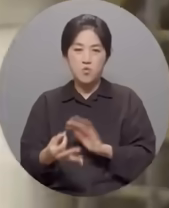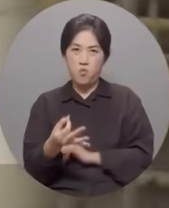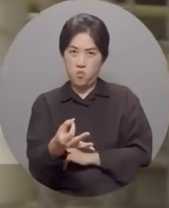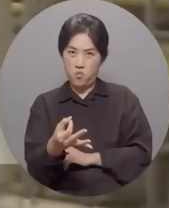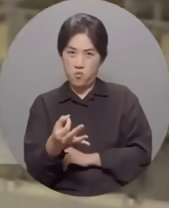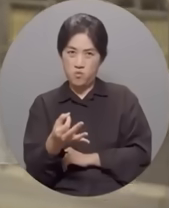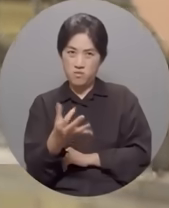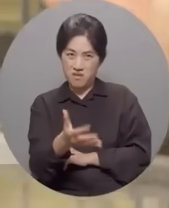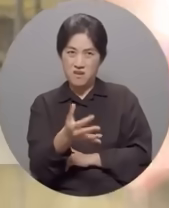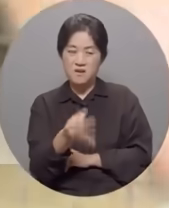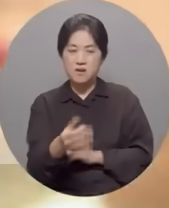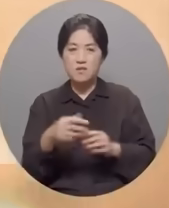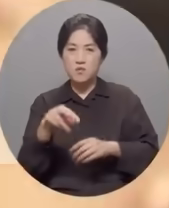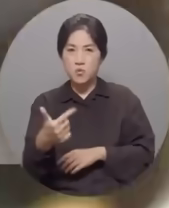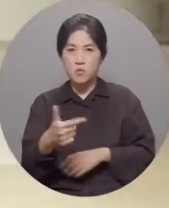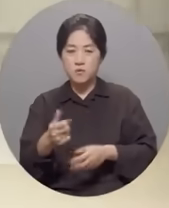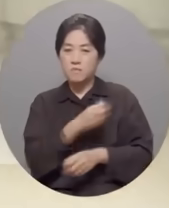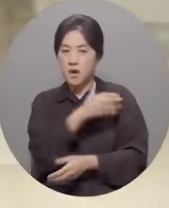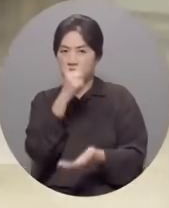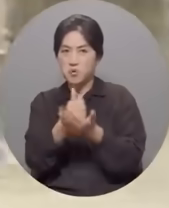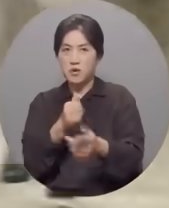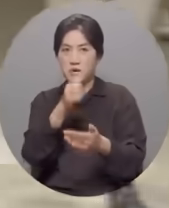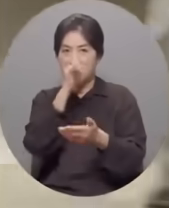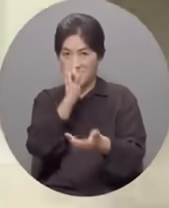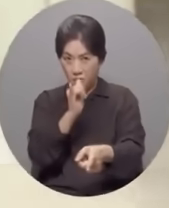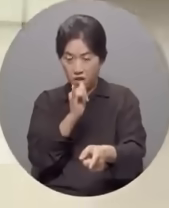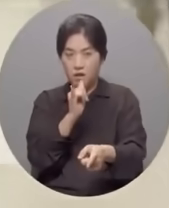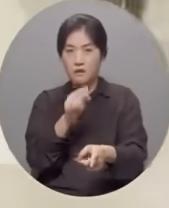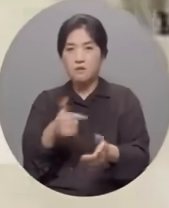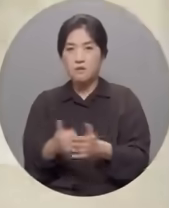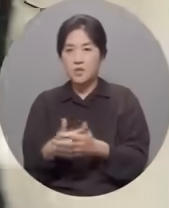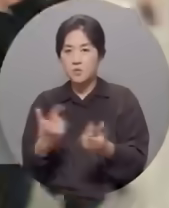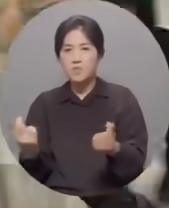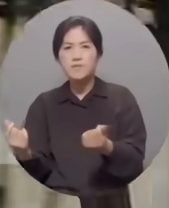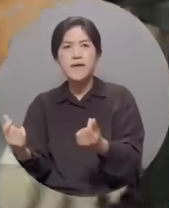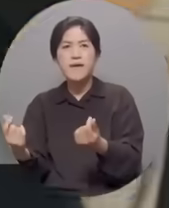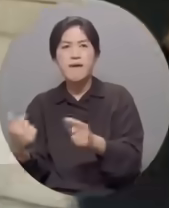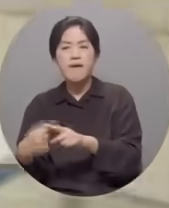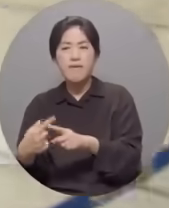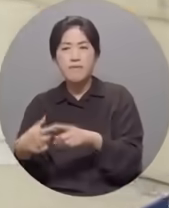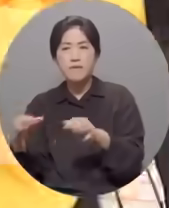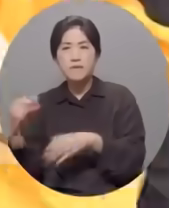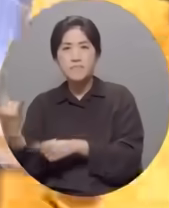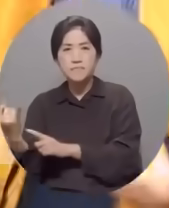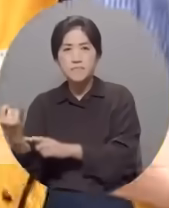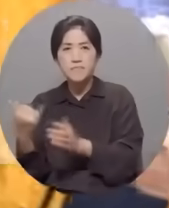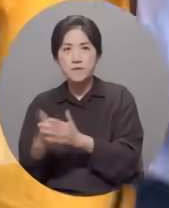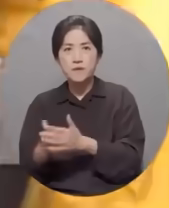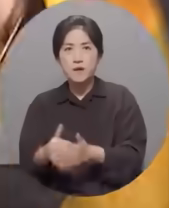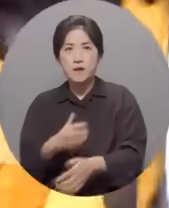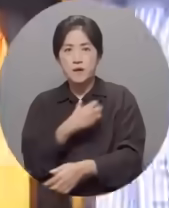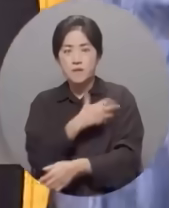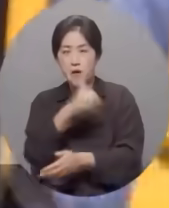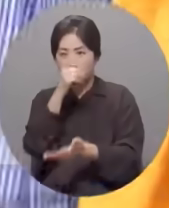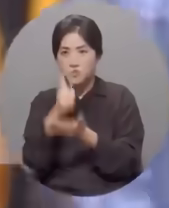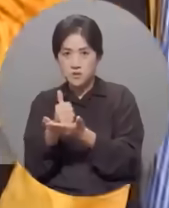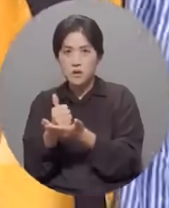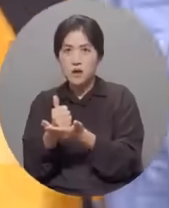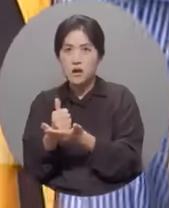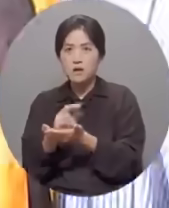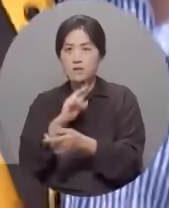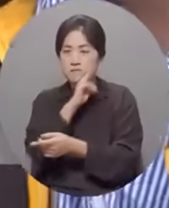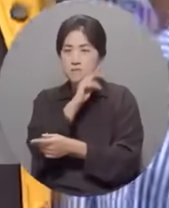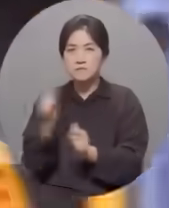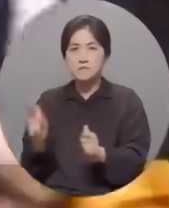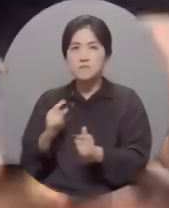방조 혐의로 유죄가 나오면서 비슷한 돈줄 역할을 한 것으로 의심받는 김여사에게 적어도 같은 방조 혐의는